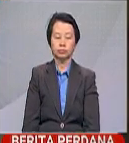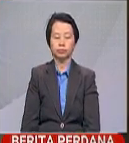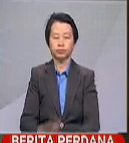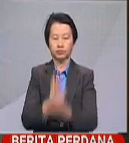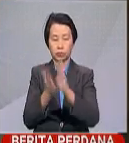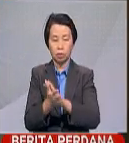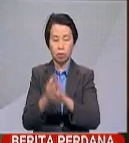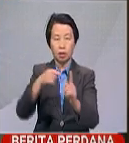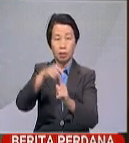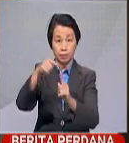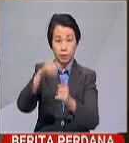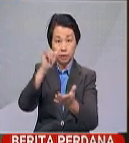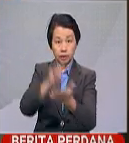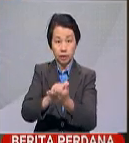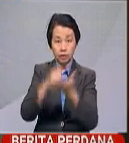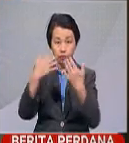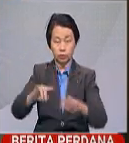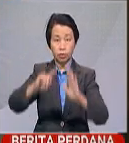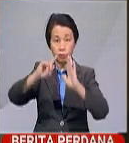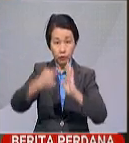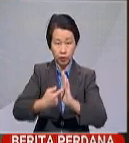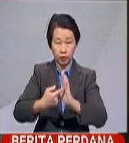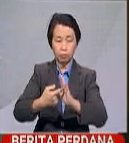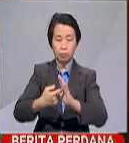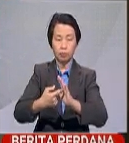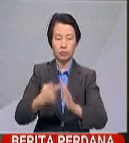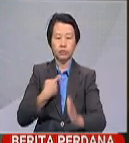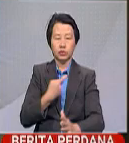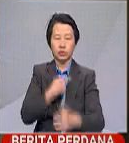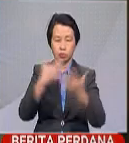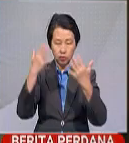So apabila perkara ni dilaksanakan nanti, kita